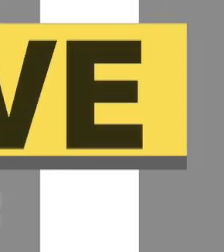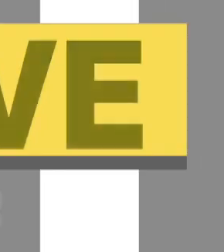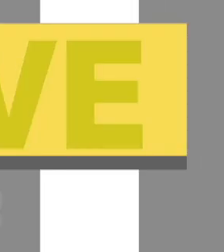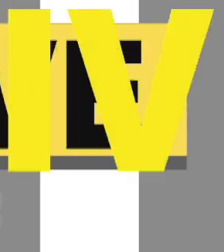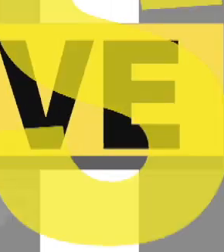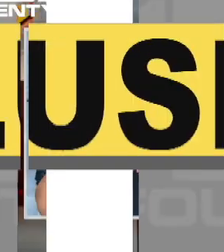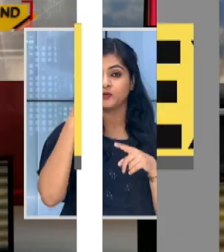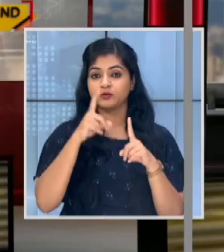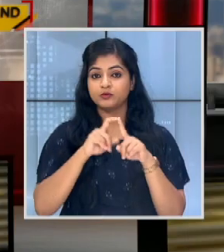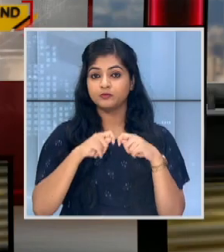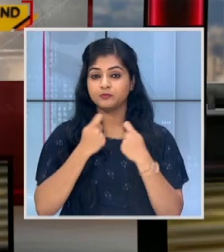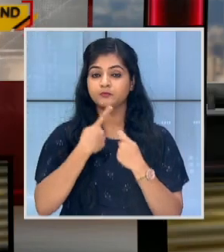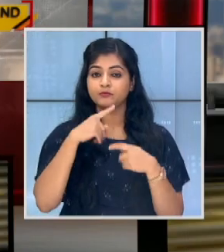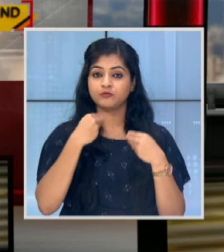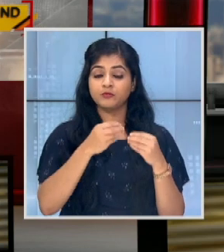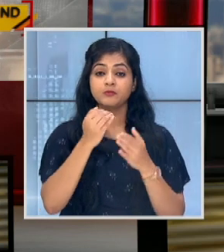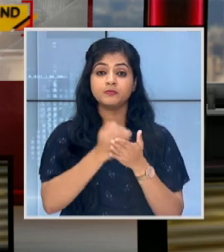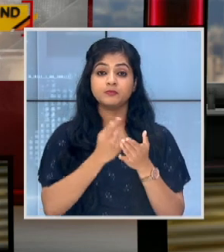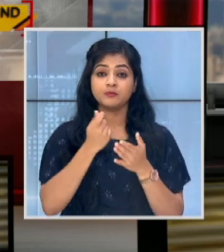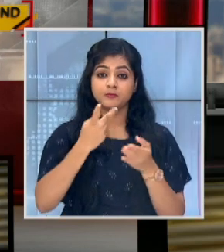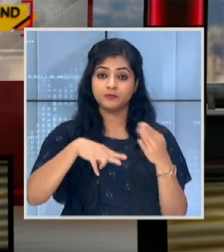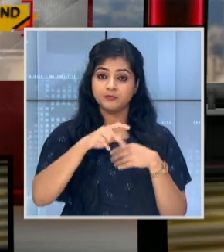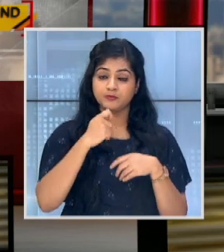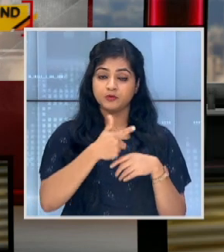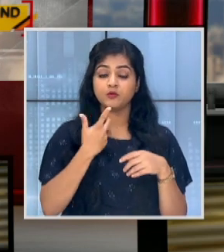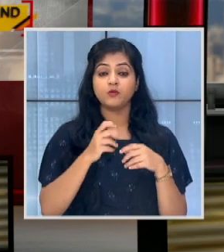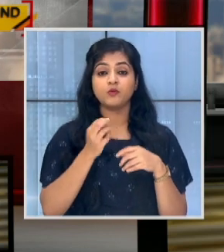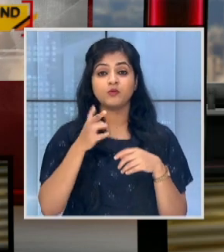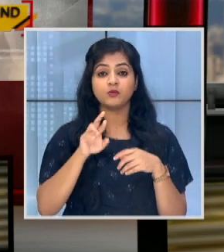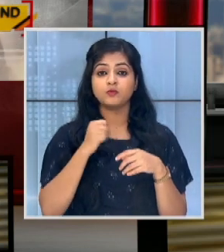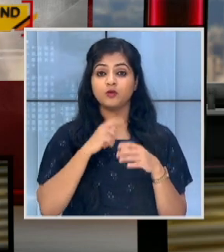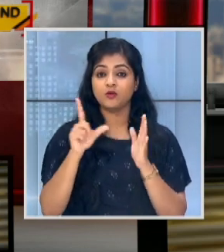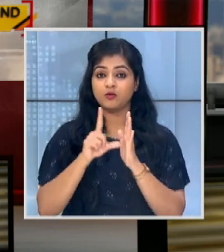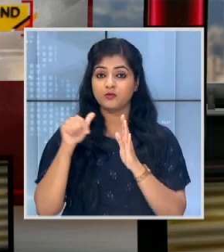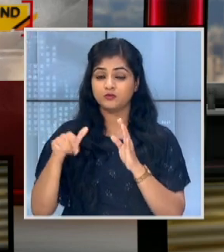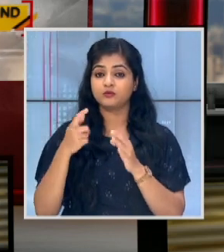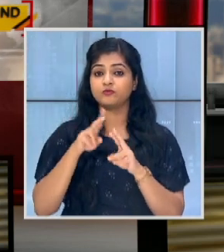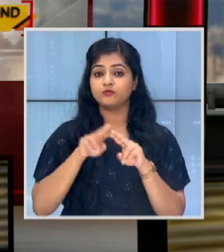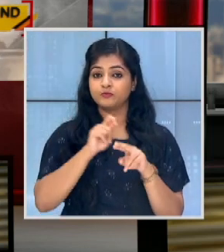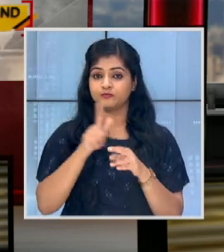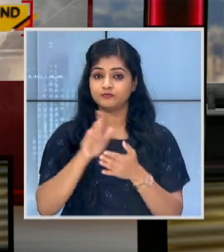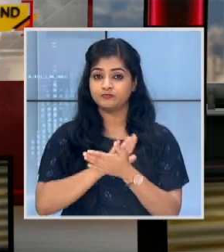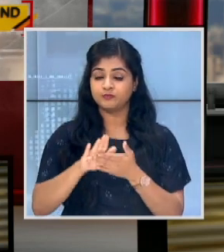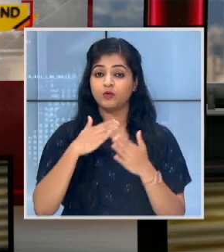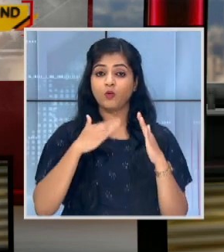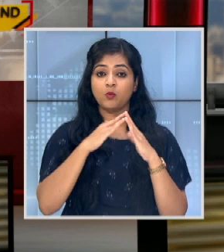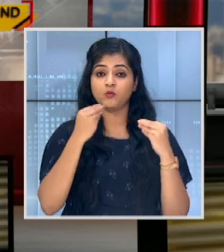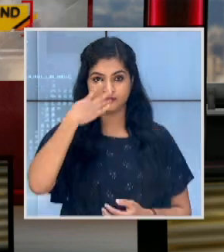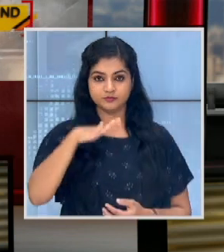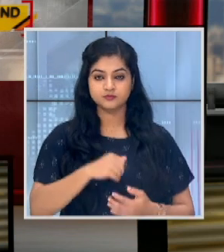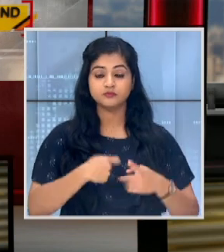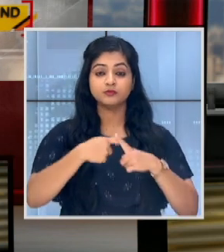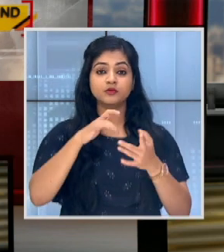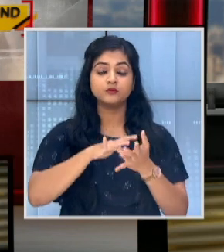വകുപ്പ് അനുവദിച്ചത്. ബാക്കി പണം കൂടി അനുവദിച്ച് അല്ലെങ്കിൽ തൻ്റെ ലോൺ എഴുതി തള്ളി തന്നെ കുടിയിറക്കുന്ന ഒരവസ്ഥയിൽ നിന്ന് ഒഴിവാക്കണമെന്നാണ് ജോൺസിന്റെ